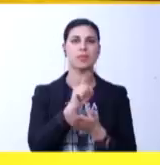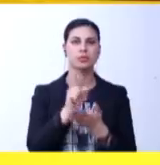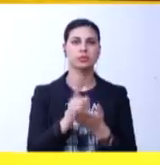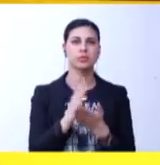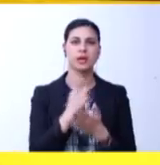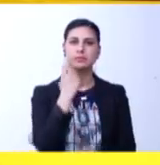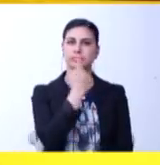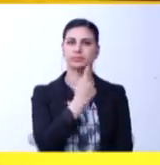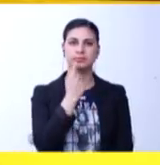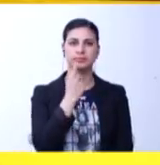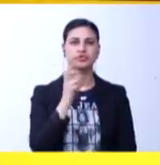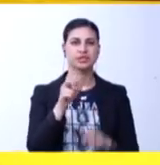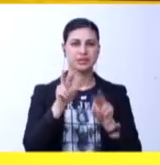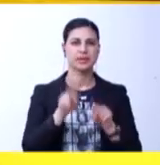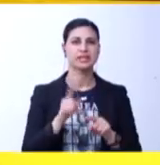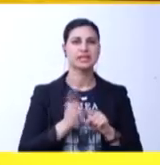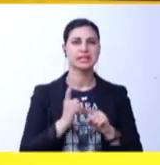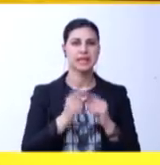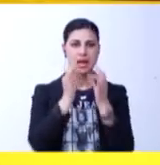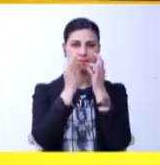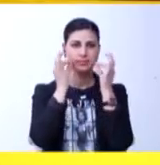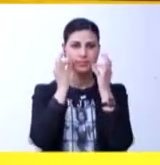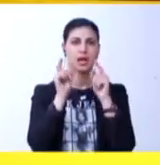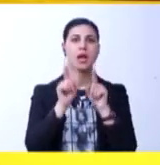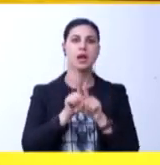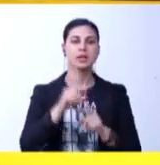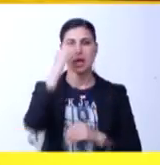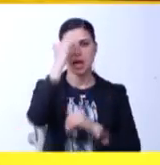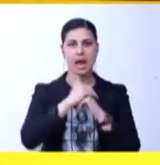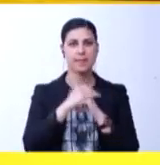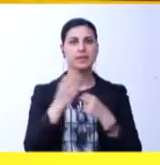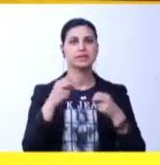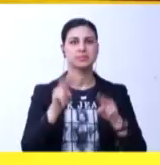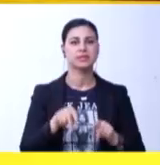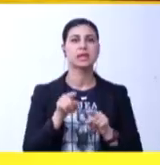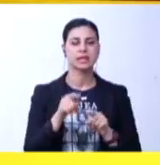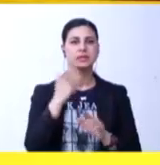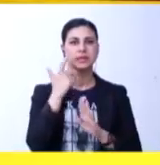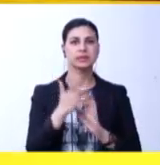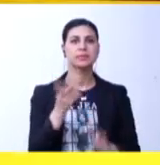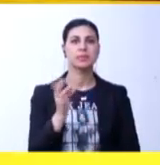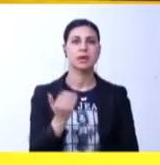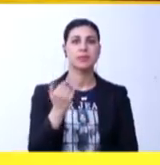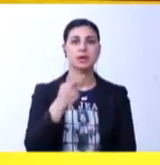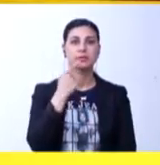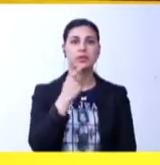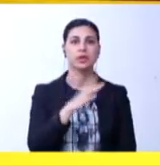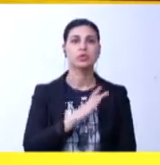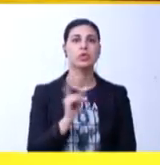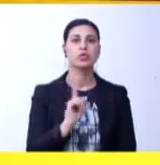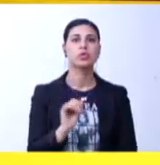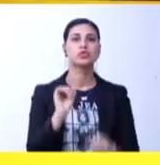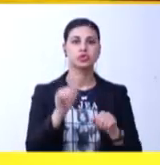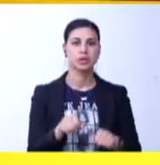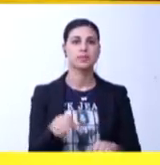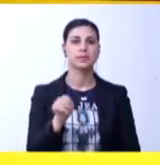აქვთ კონსტრუქცია. ან ასეთი კონსტრუქცია აქვს, თქვათ, ღამისთვის და ასე შემდეგ. ეს გასაგებია, მაგრამ თქვენ ახლა გვეუბნებით, რომ